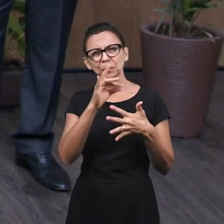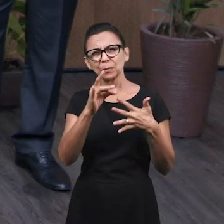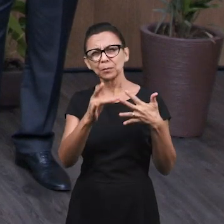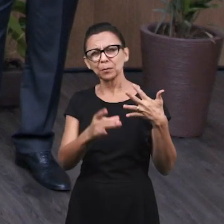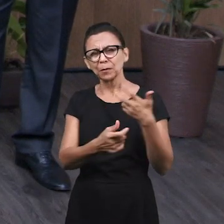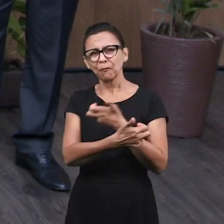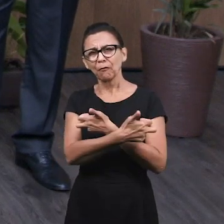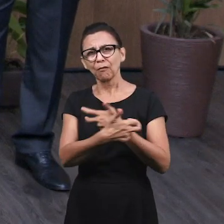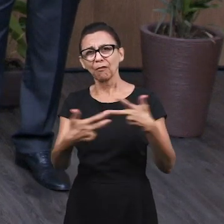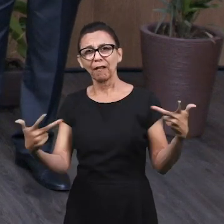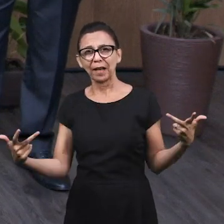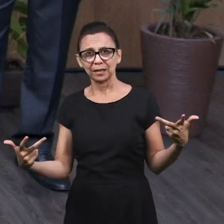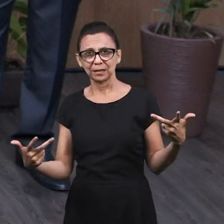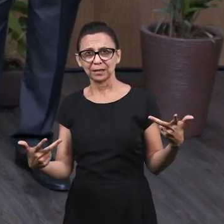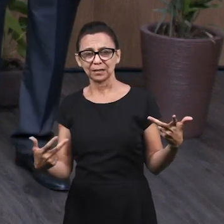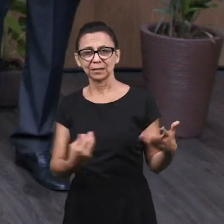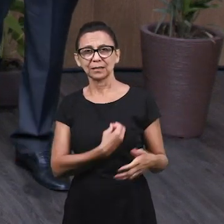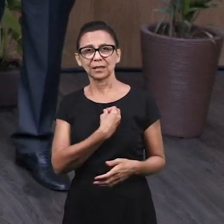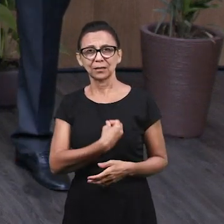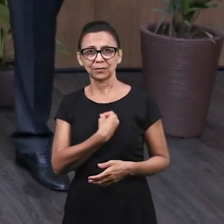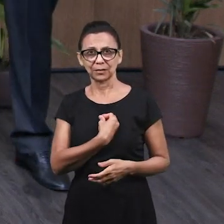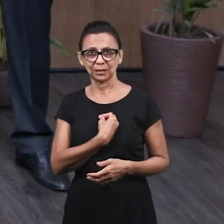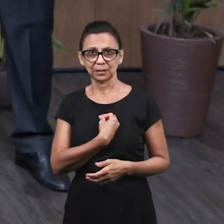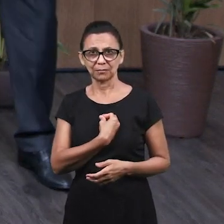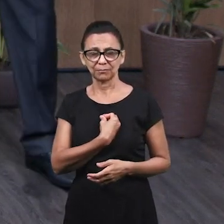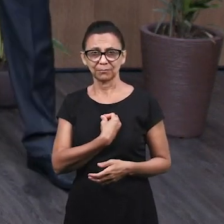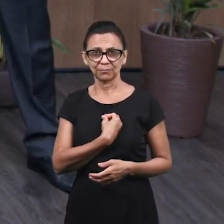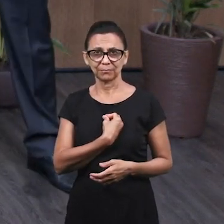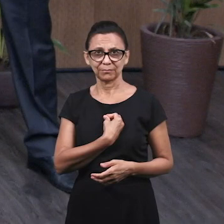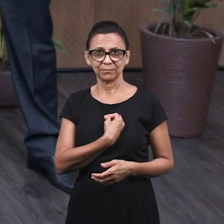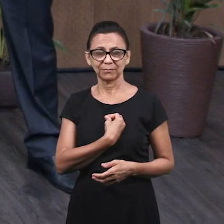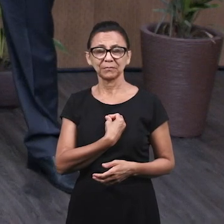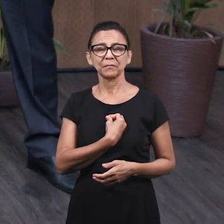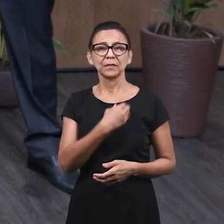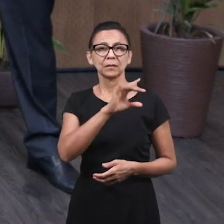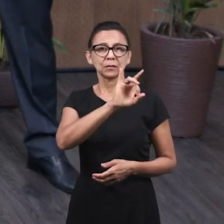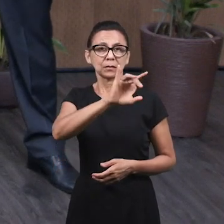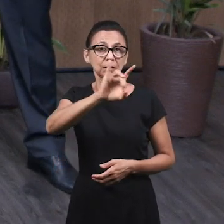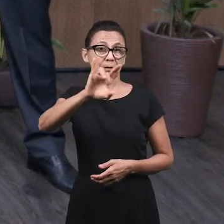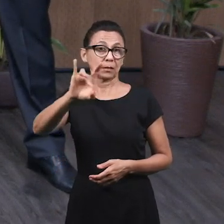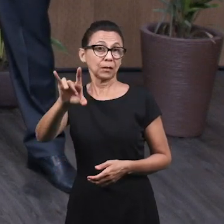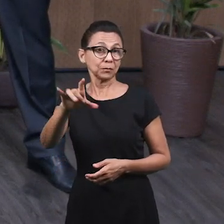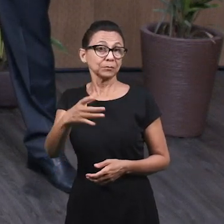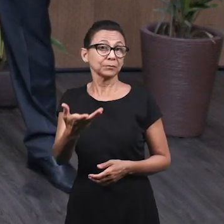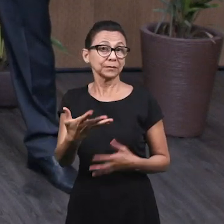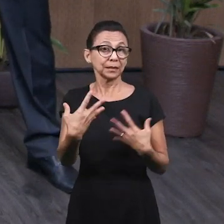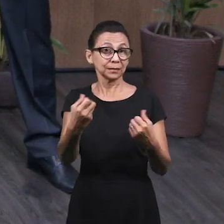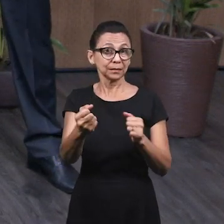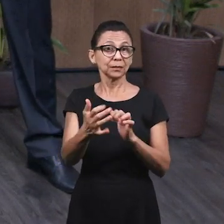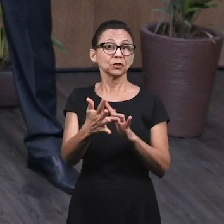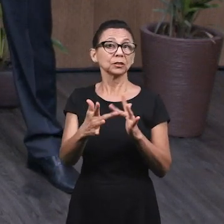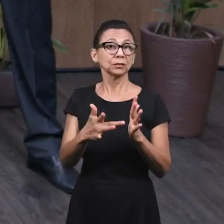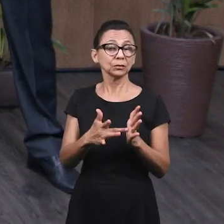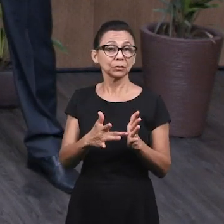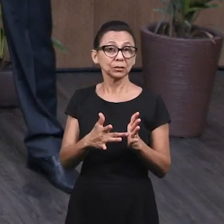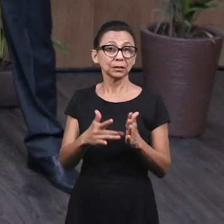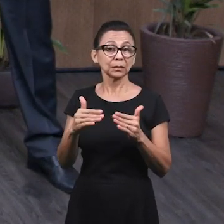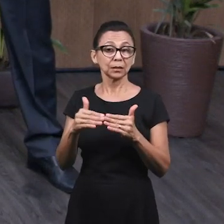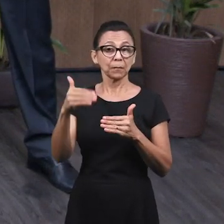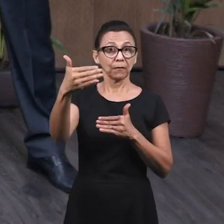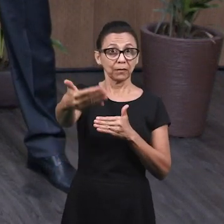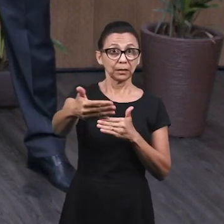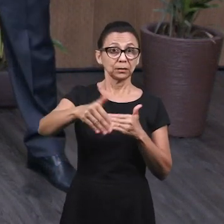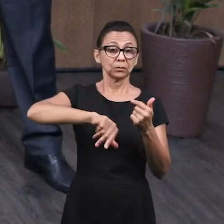besoins de la vie de l'homme. Et ainsi, une vie nouvelle, et comme il est déjà écrit dans la Bible, si